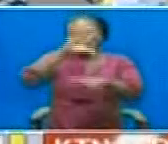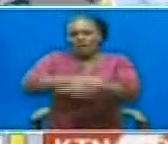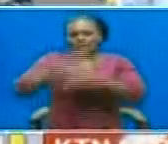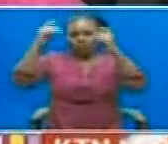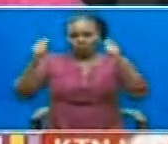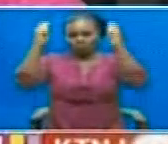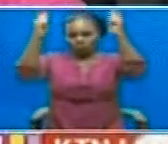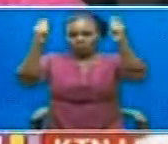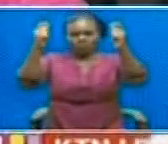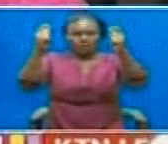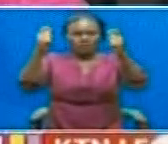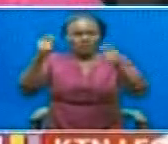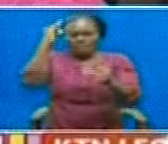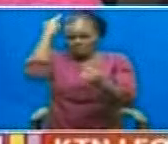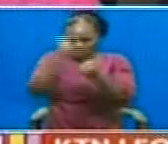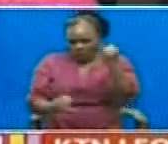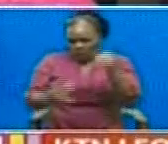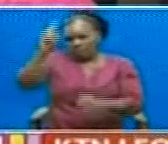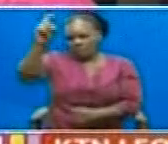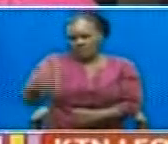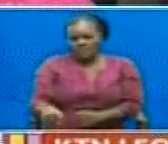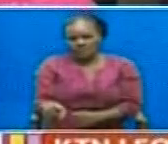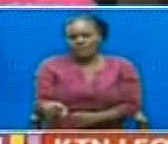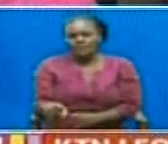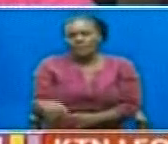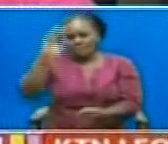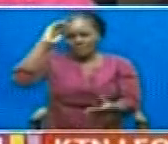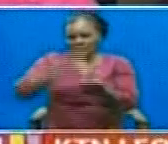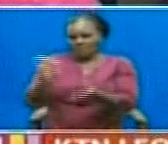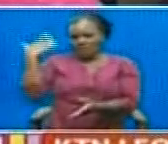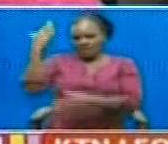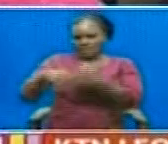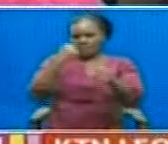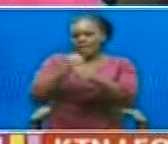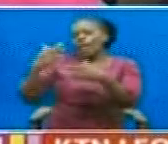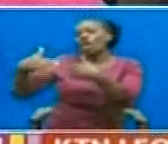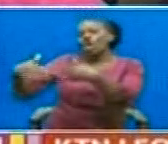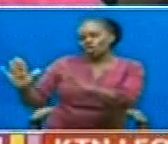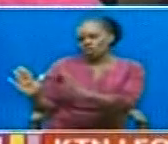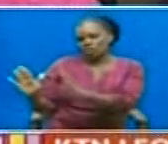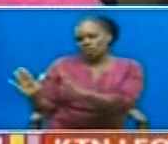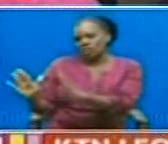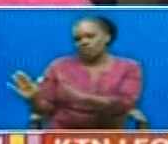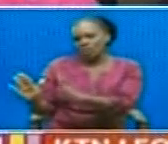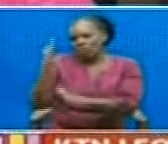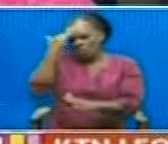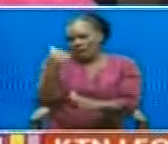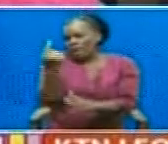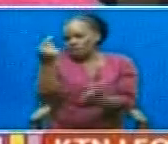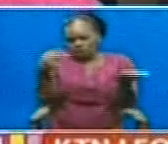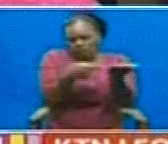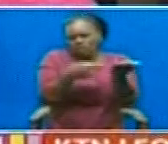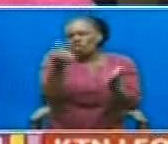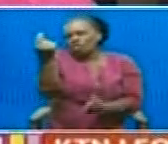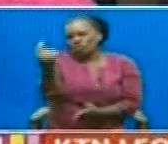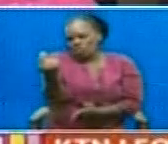kuu msimu huu. We have to be in the finals at least. This is what we want to win it all. We believe last year we lost in our last game 5 due to some small technicalities